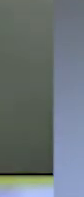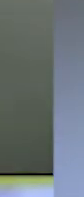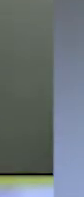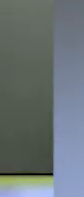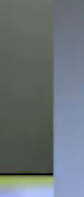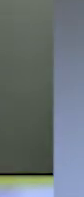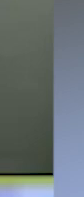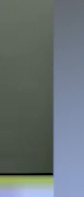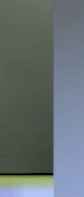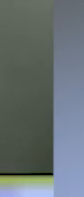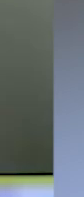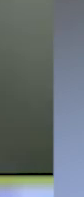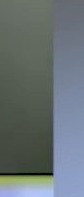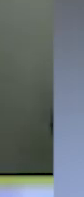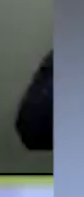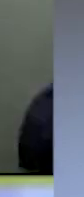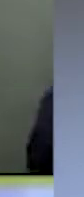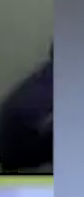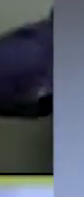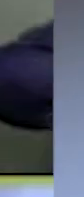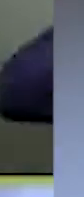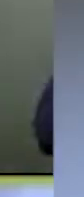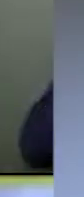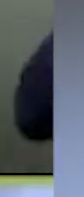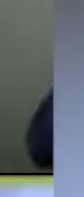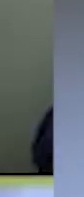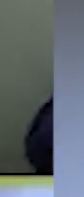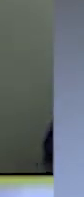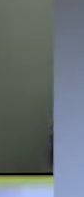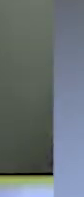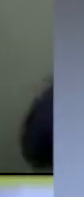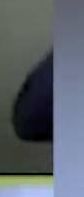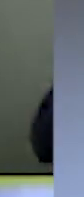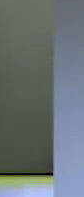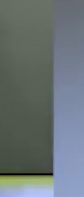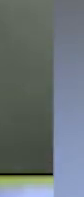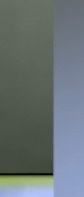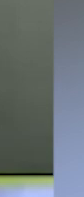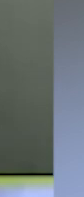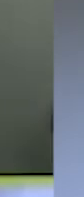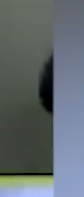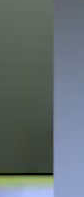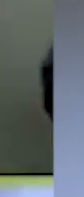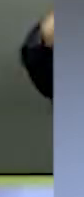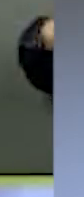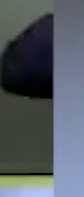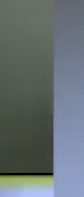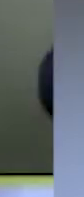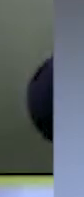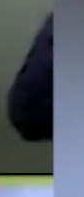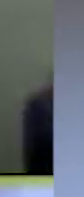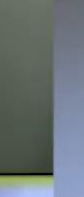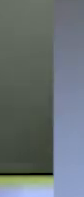ਸਿਕਨੈਸ ਬੈਨੀਫਿਟ ਦੇ ਰਾਹੀਂ ਵਿੱਤੀ ਮਦਦ ਨੂੰ ਲੈ ਸਕਦਾ ਹੈ। ਇਸ ਸਮੇਂ ਪੇਡ ਸਿੱਕ ਲੀਵ ਮਿਲਣੀ ਆਖਿਰ ਸ਼ੁਰੂ ਕਦੋਂ ਤੋਂ ਹੋਣੀ ਹੈ, ਇਸ ਦੇ ਬਾਰੇ ਹਜੇ ਜਾਣਕਾਰੀ ਨਹੀਂ